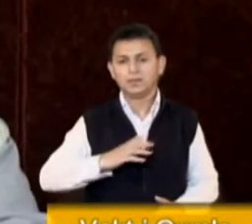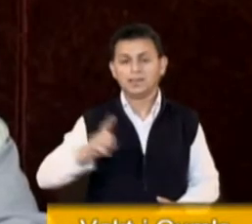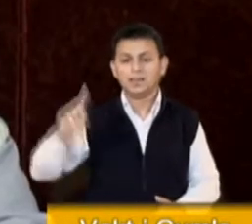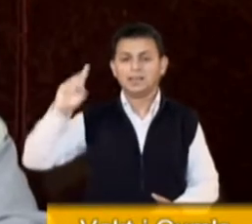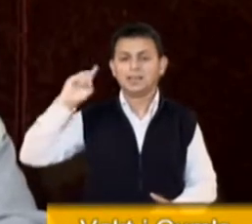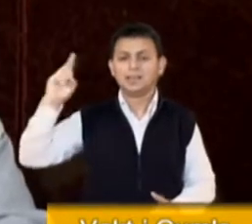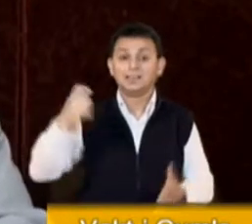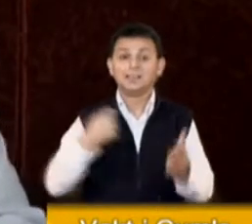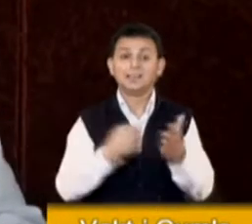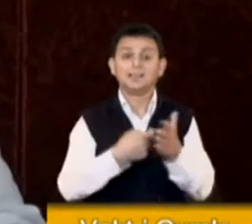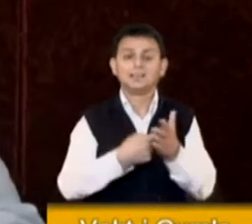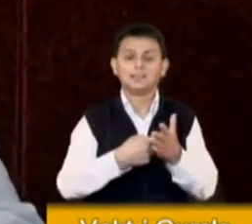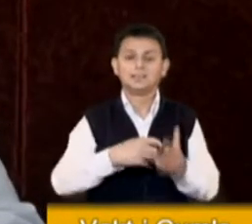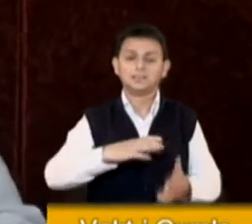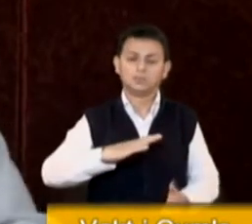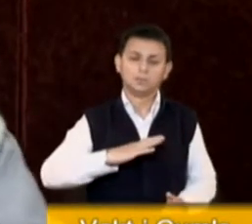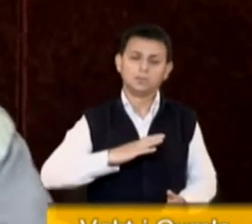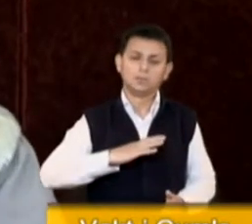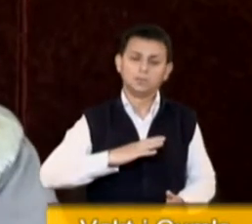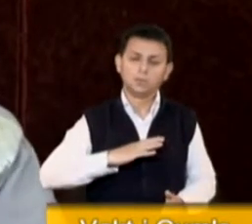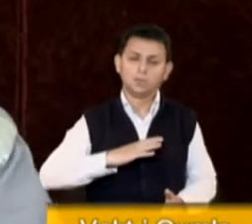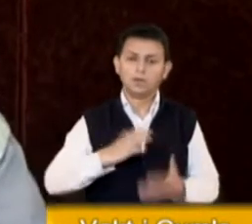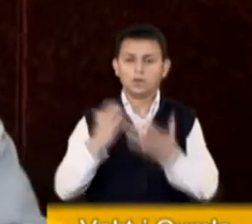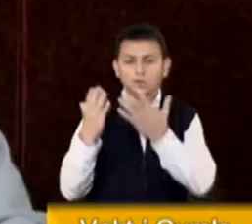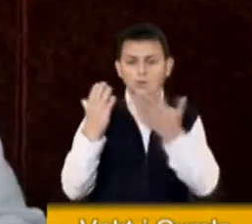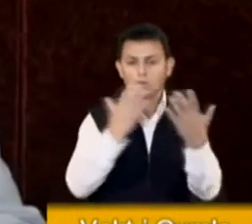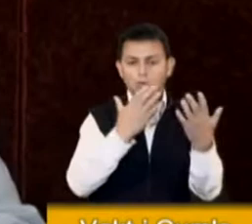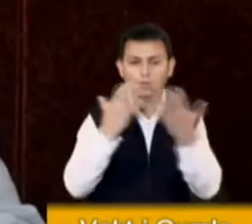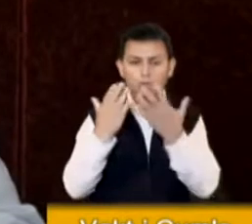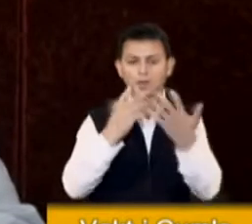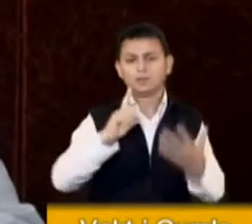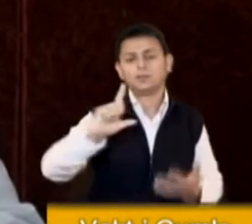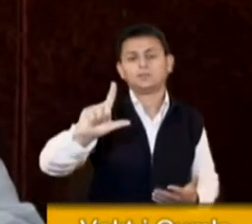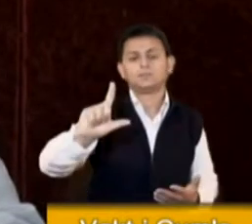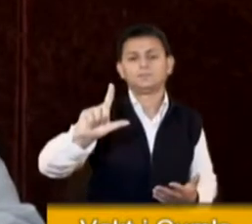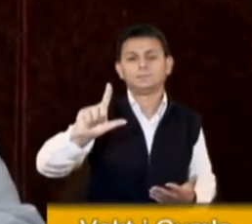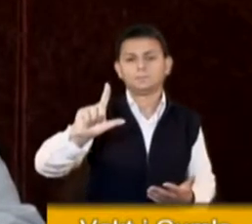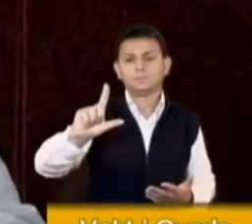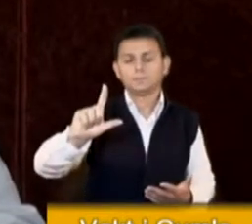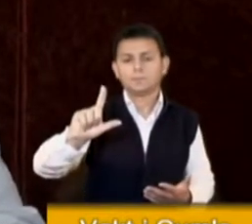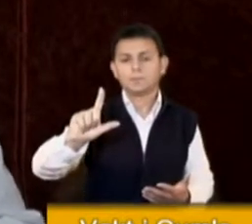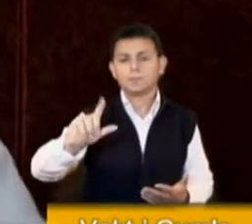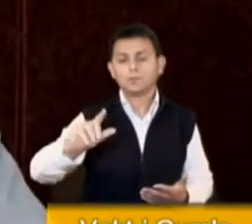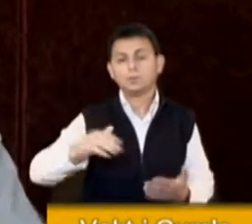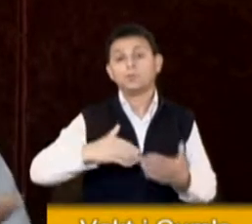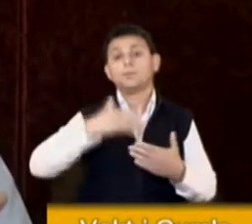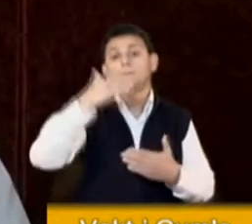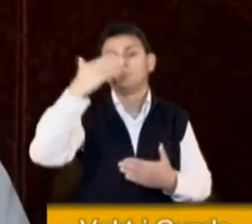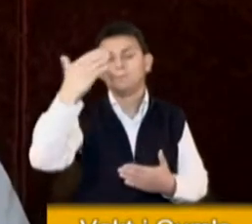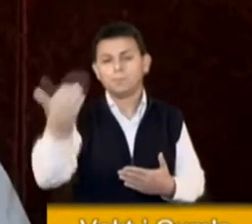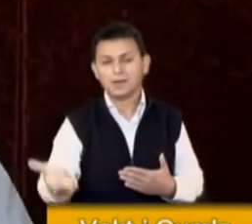İlahiyesinden zikir babında okunacak şeyler olması lazım. Bunun dışında